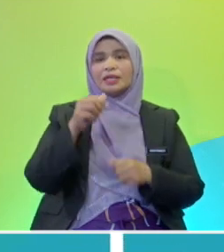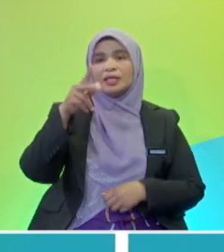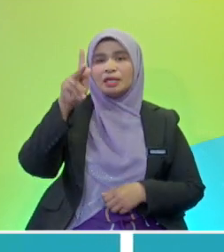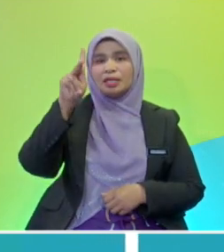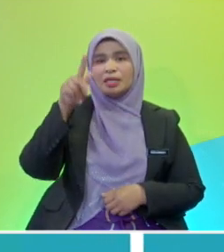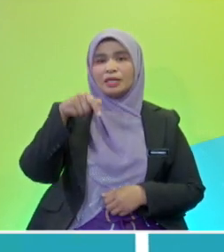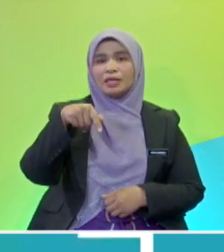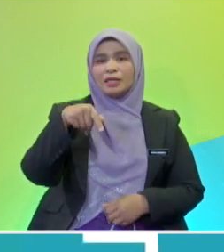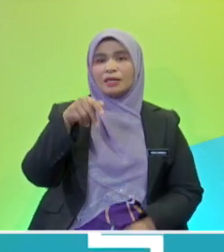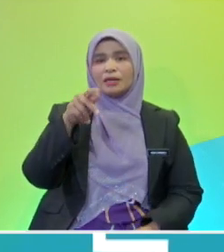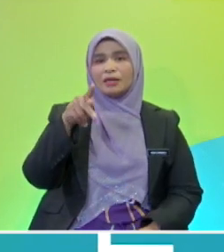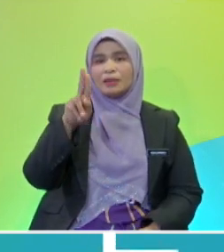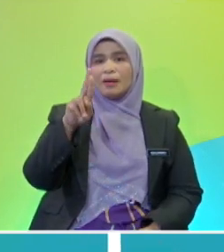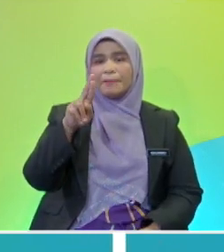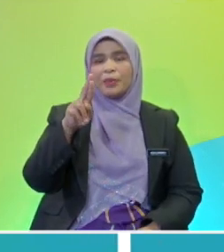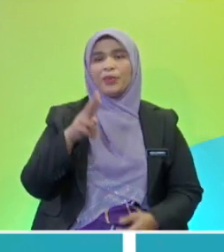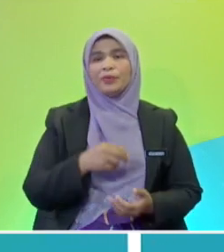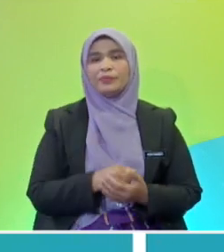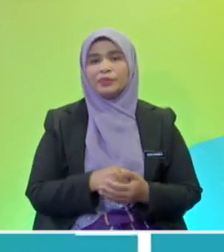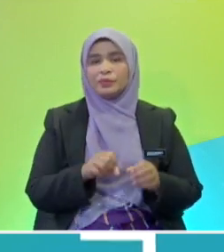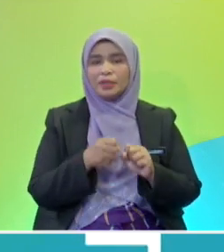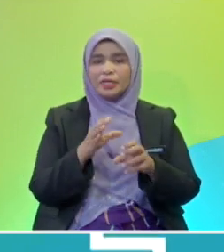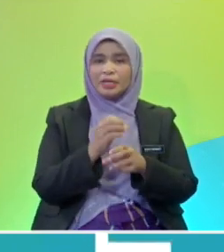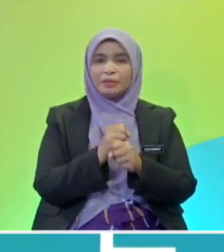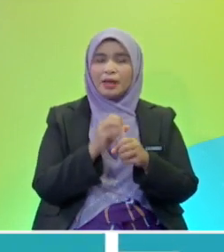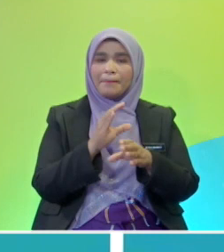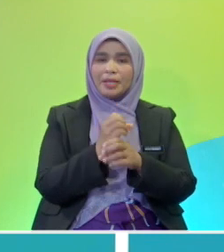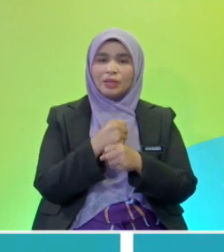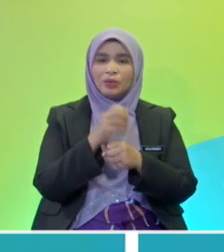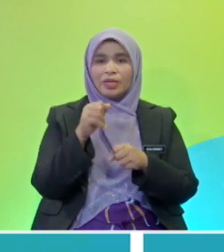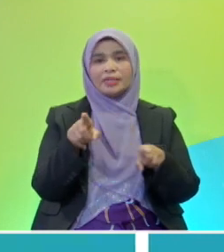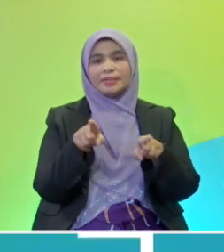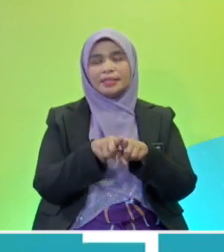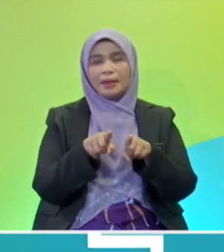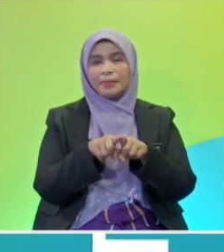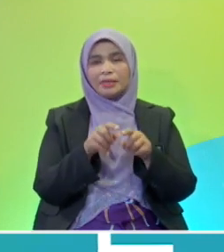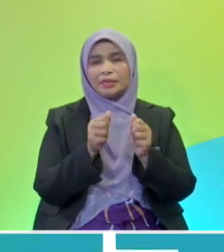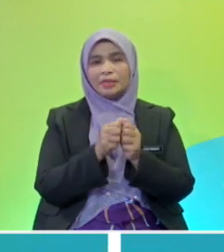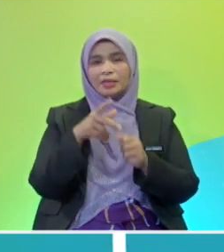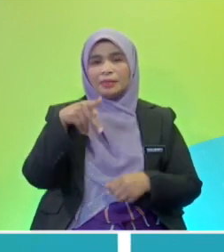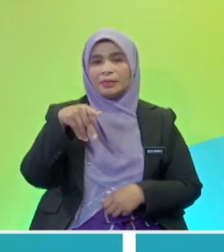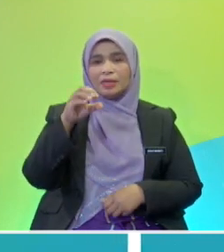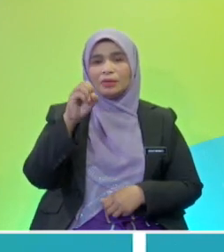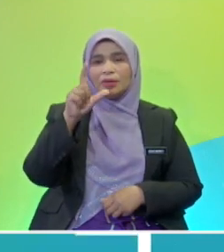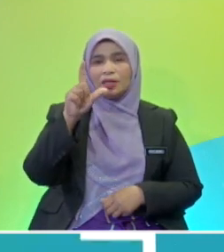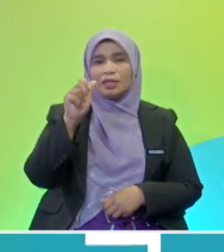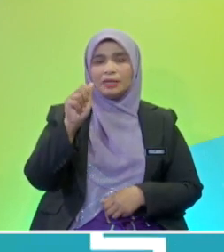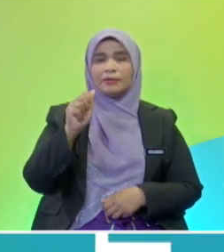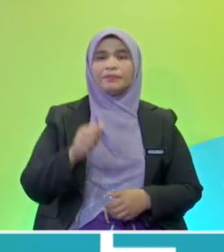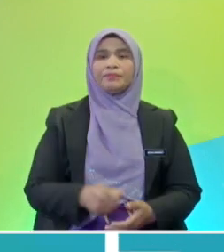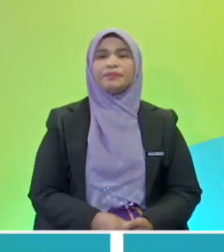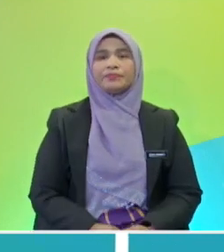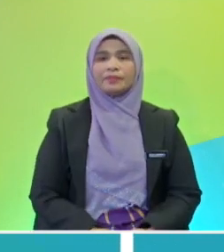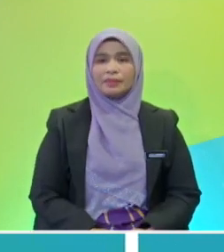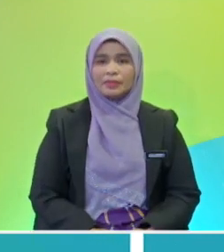okey supaya kita dapat pindahkan bentuk tersebut sama dengan pola okey boleh Cikgu baiklah bila kita dah